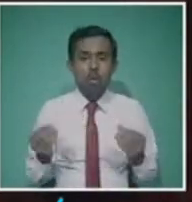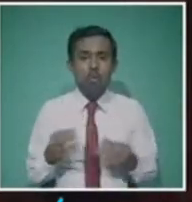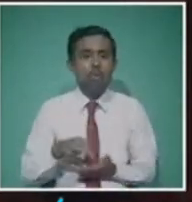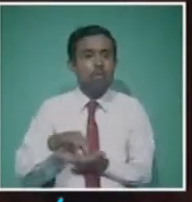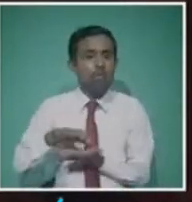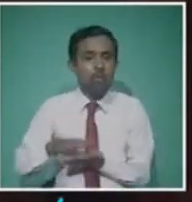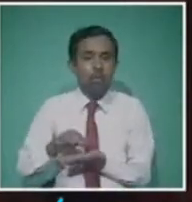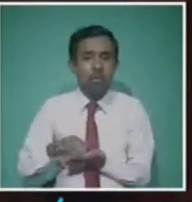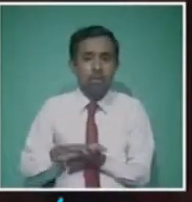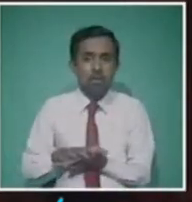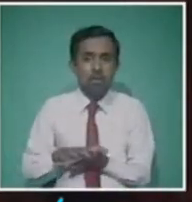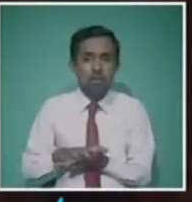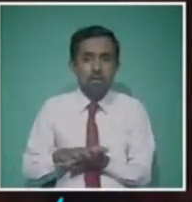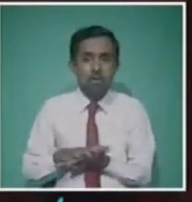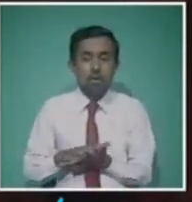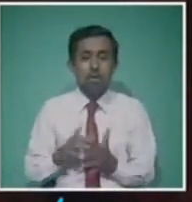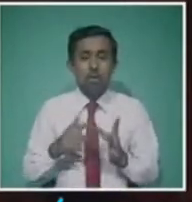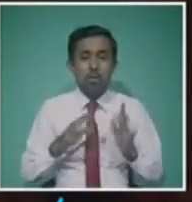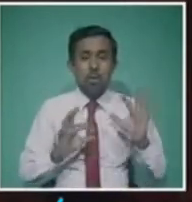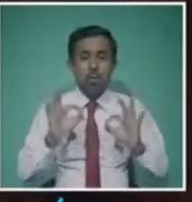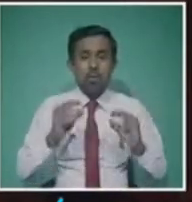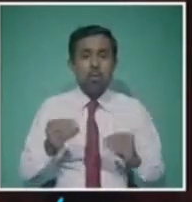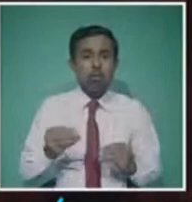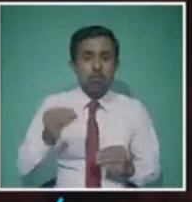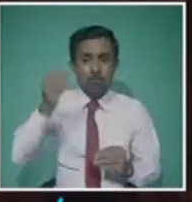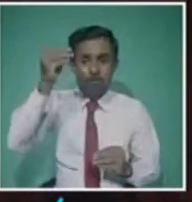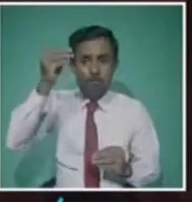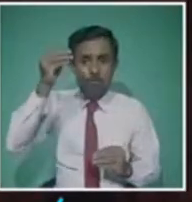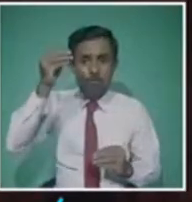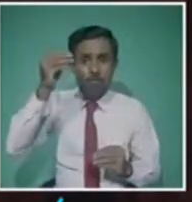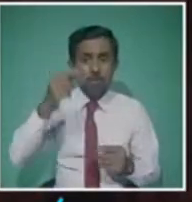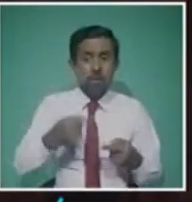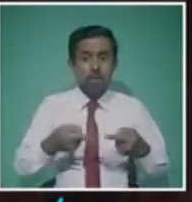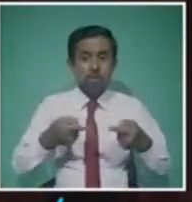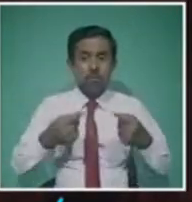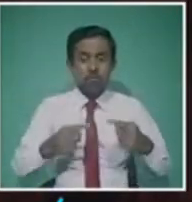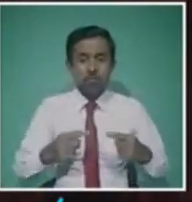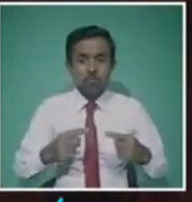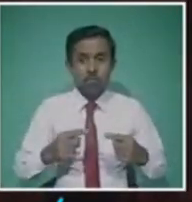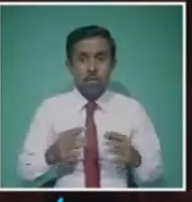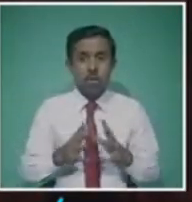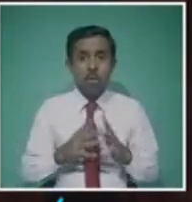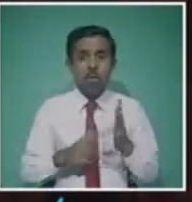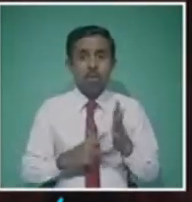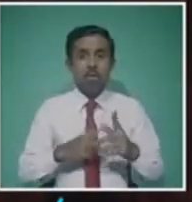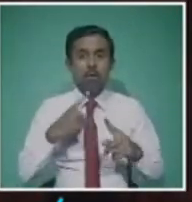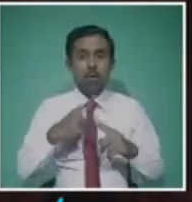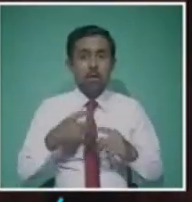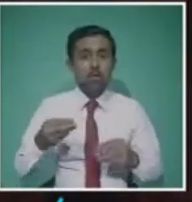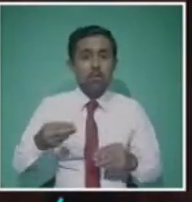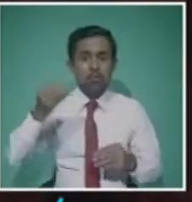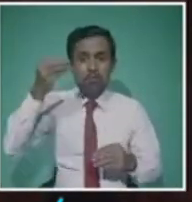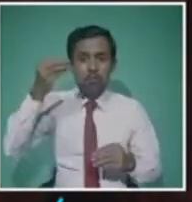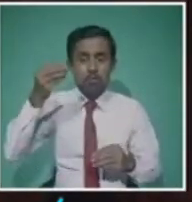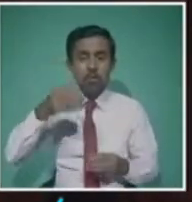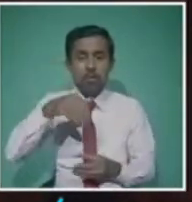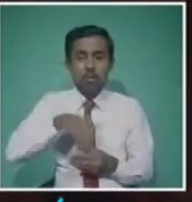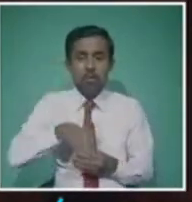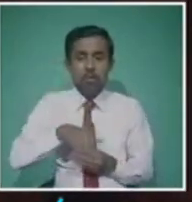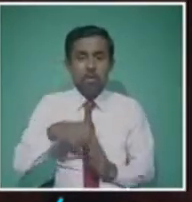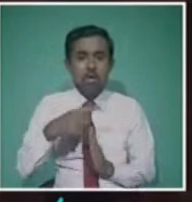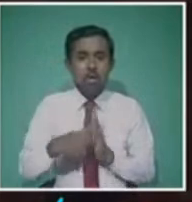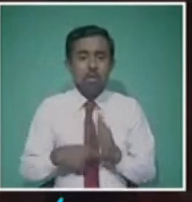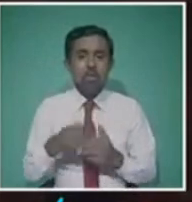තීන්දු එක පැත්තකින් පොලි අනුපාත වැඩි කිරීම සම්බන්ධ ඒ වගේම අනිත් පැයෙන් බැලුවම බදු අනුපාත වැඩි කිරීම සම්බන්ධ ගත්ත තීන්දු තුළ මේ